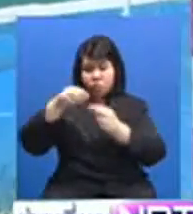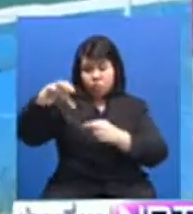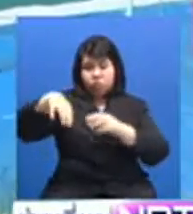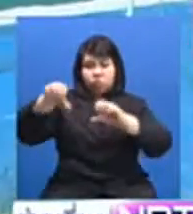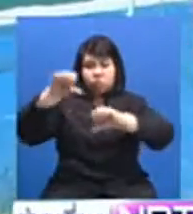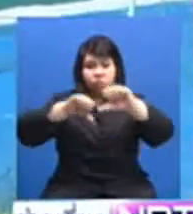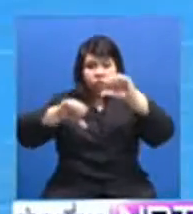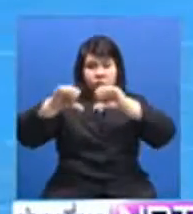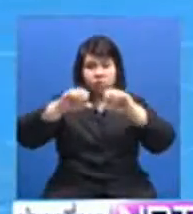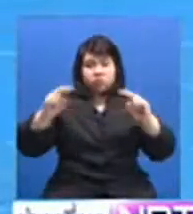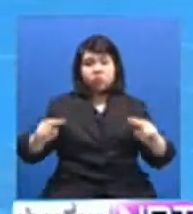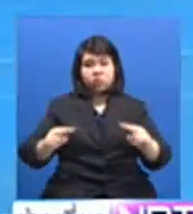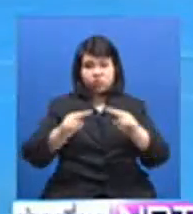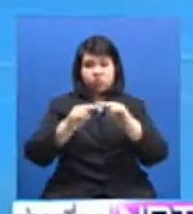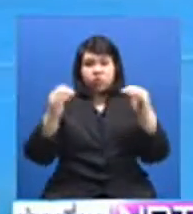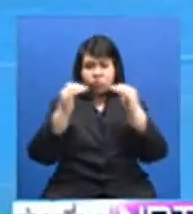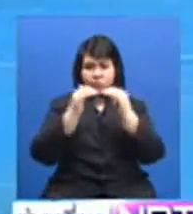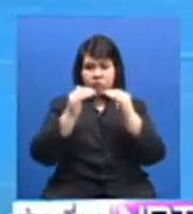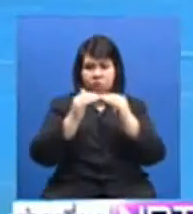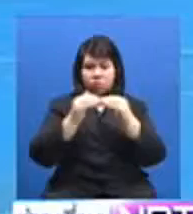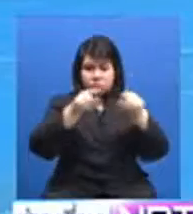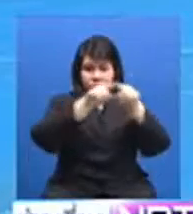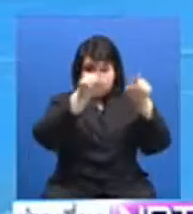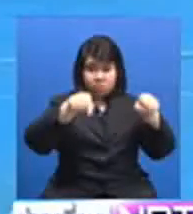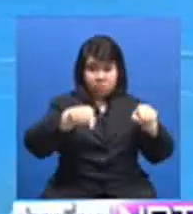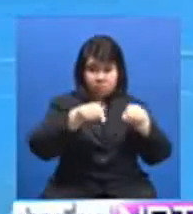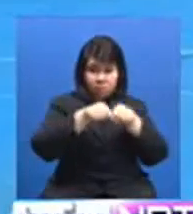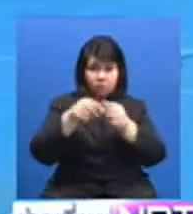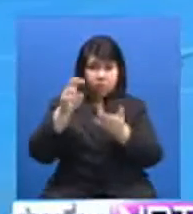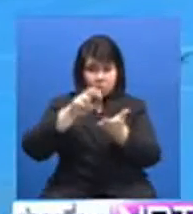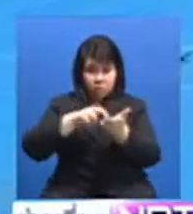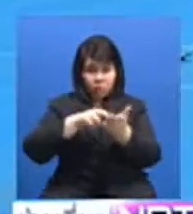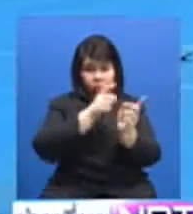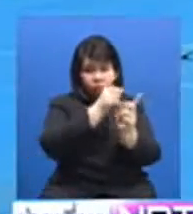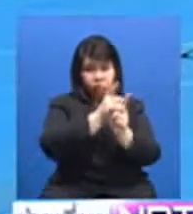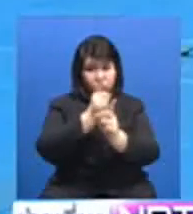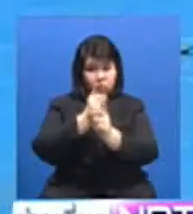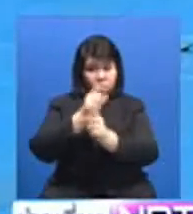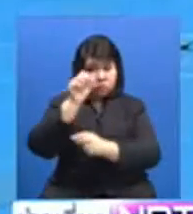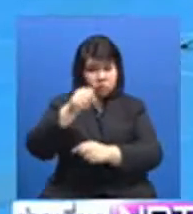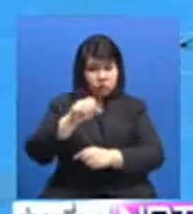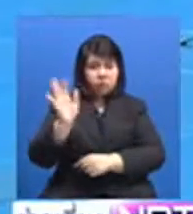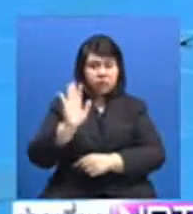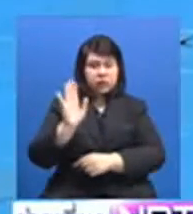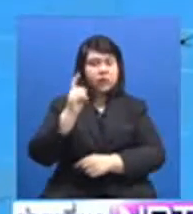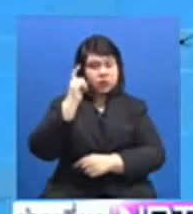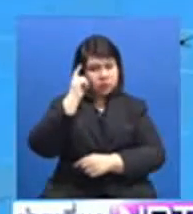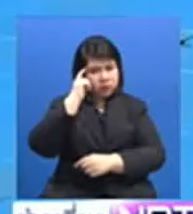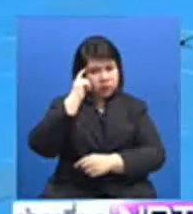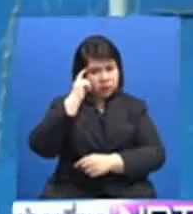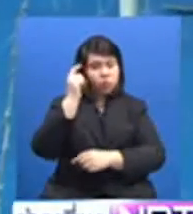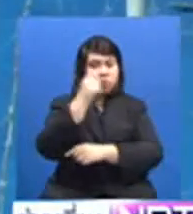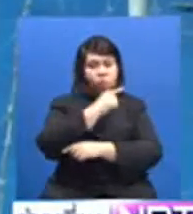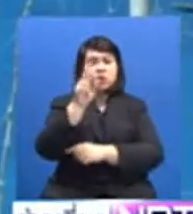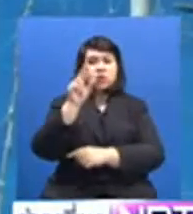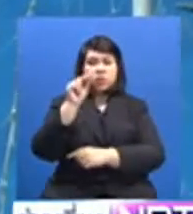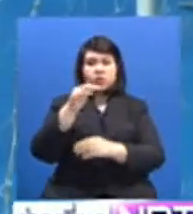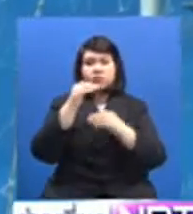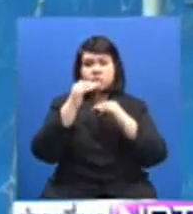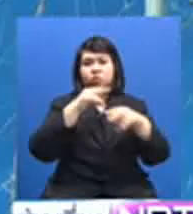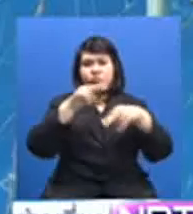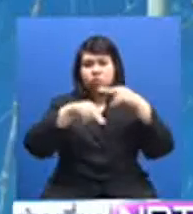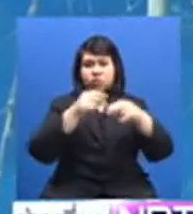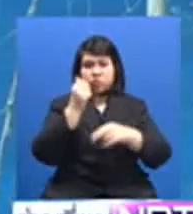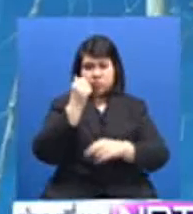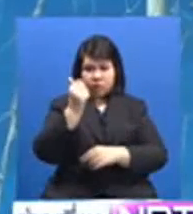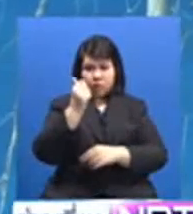ศาตกระทวยุทธธรรมวาตรงกระบยรับรอง ก่อนทจะจดซอจัดจ้างหือไม่คาดวจะทราบผลไม่เกิน 30 วันนอกจนี้